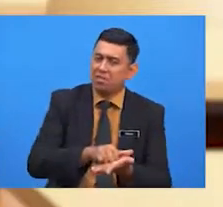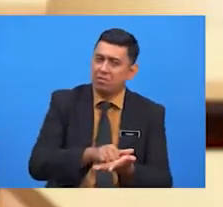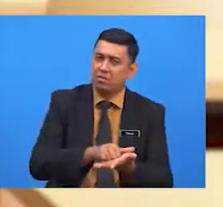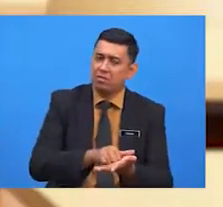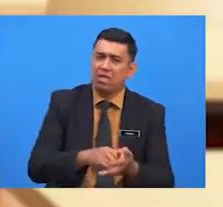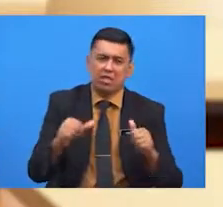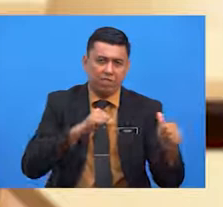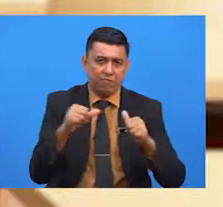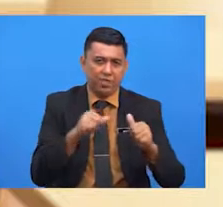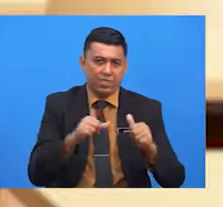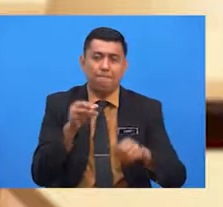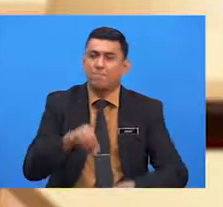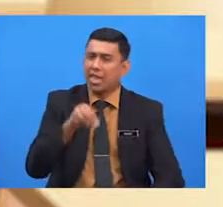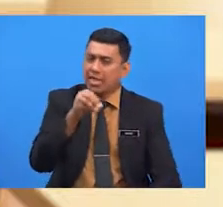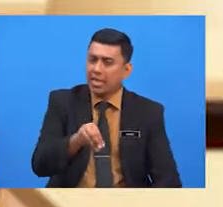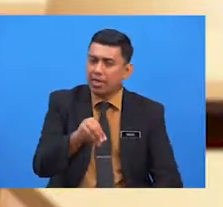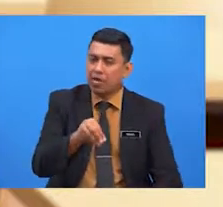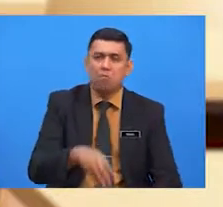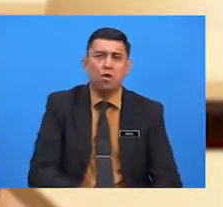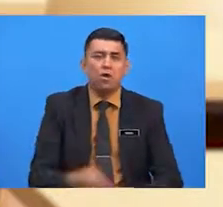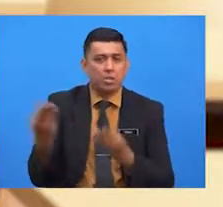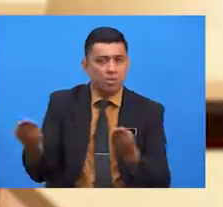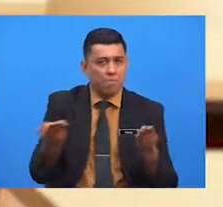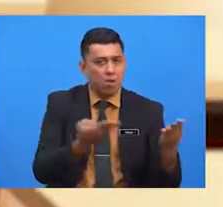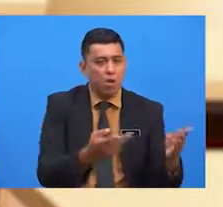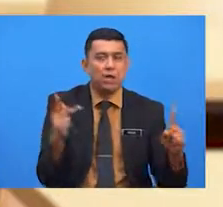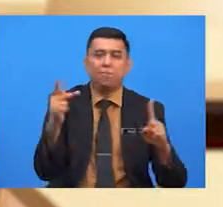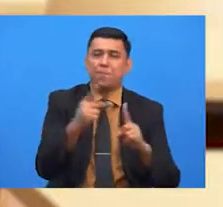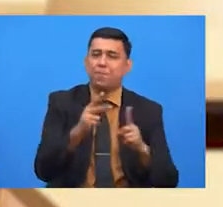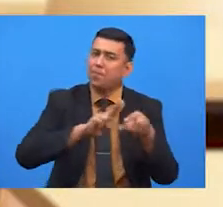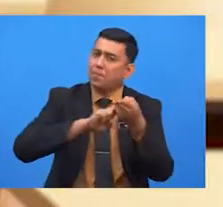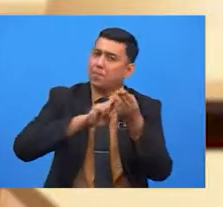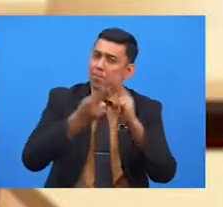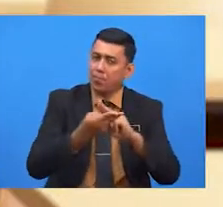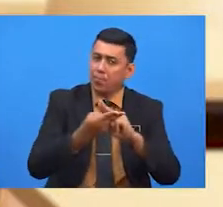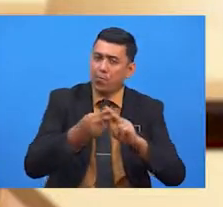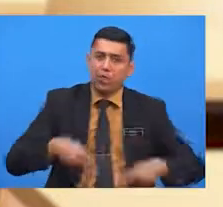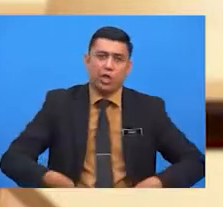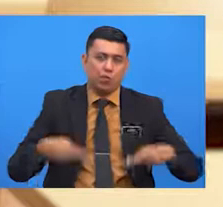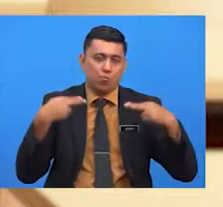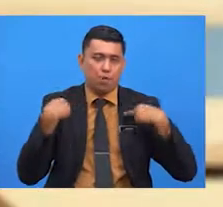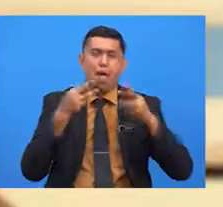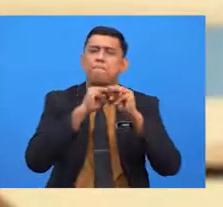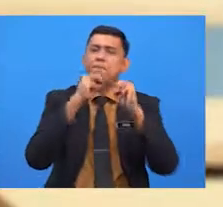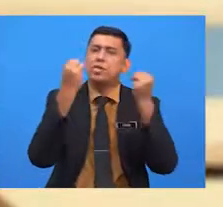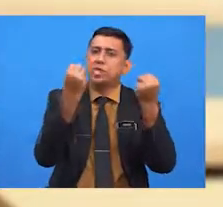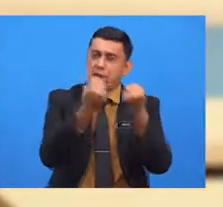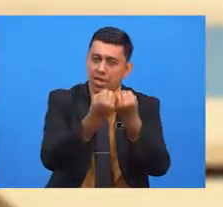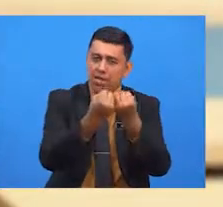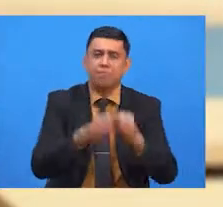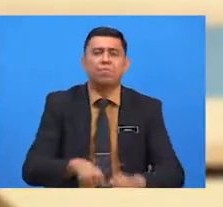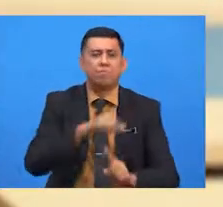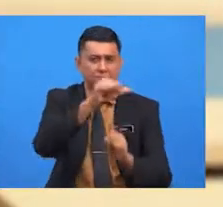aktiviti pertanian telah membawa kepada perubahan kehidupan masyarakat.